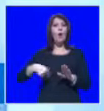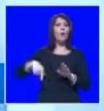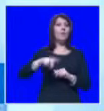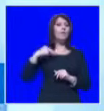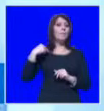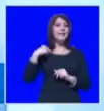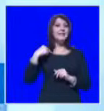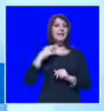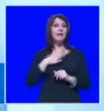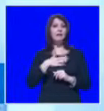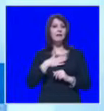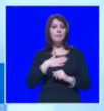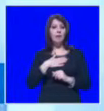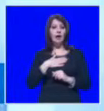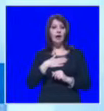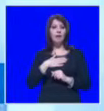президента има